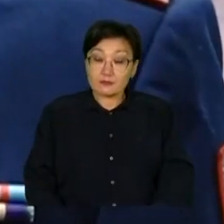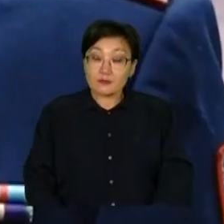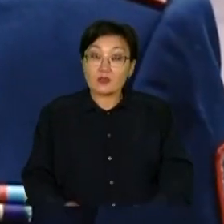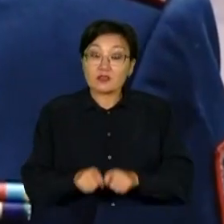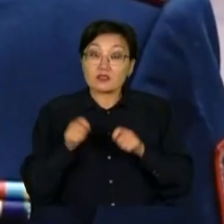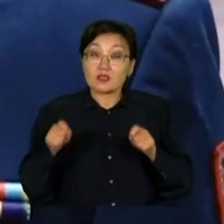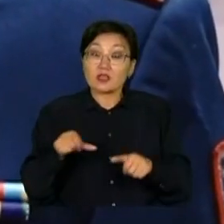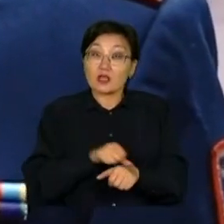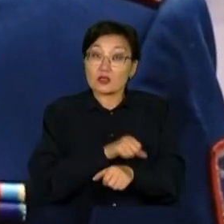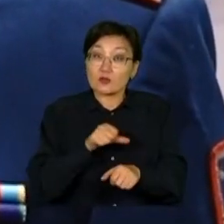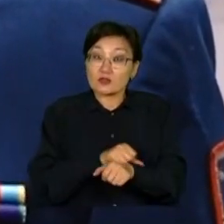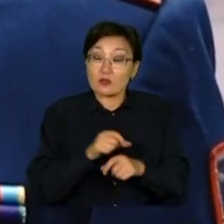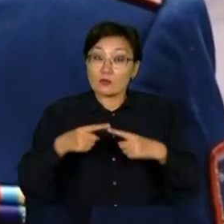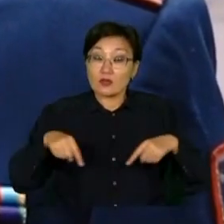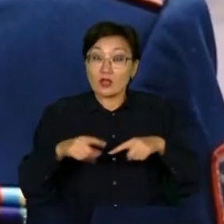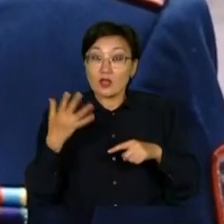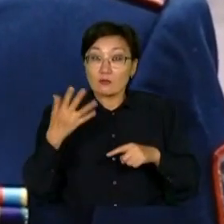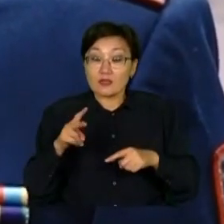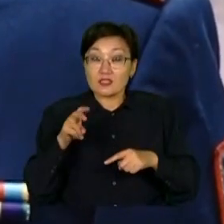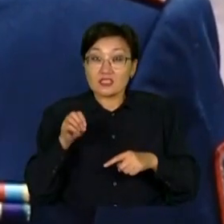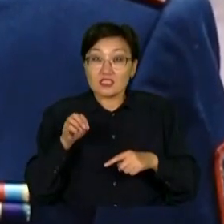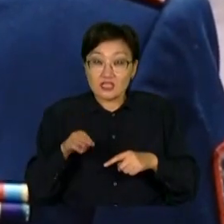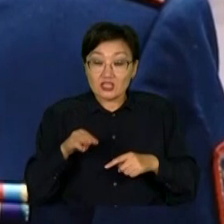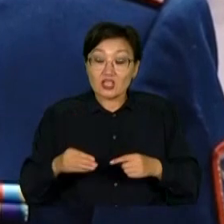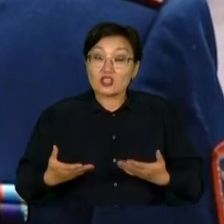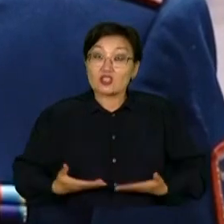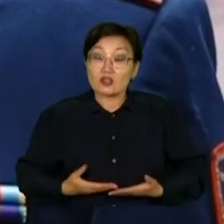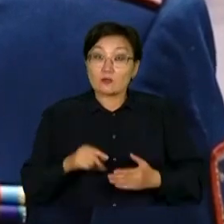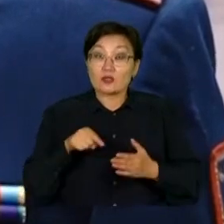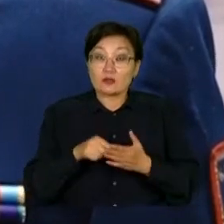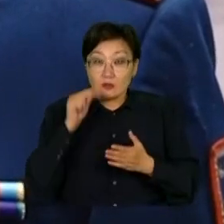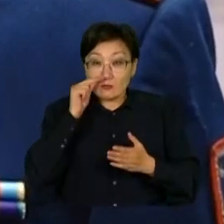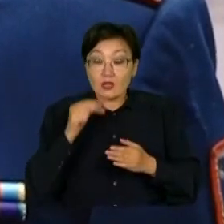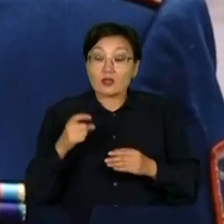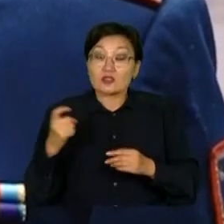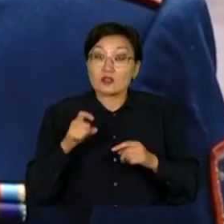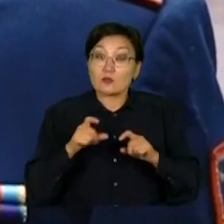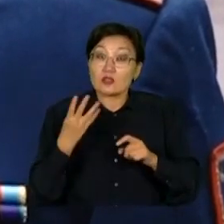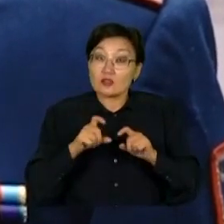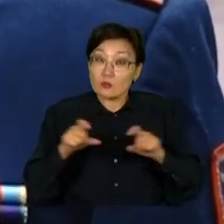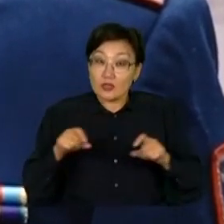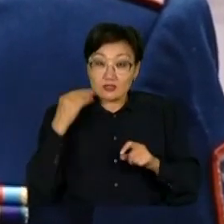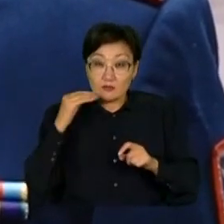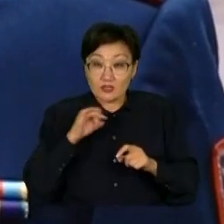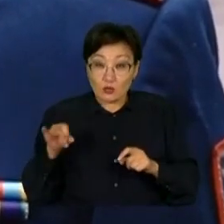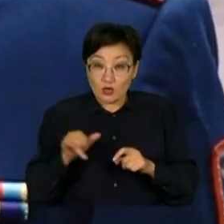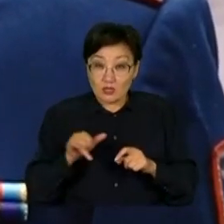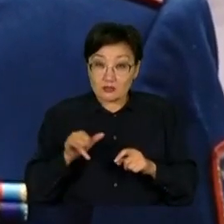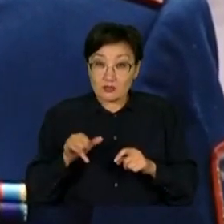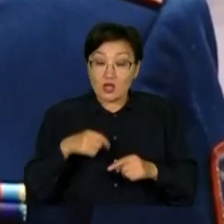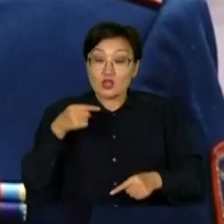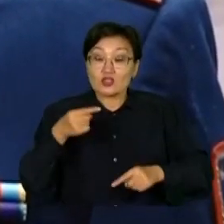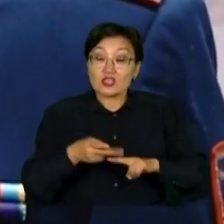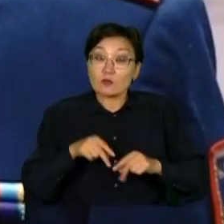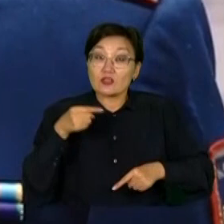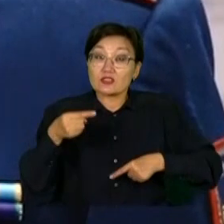Организовал наркотрафик 50-летний житель Шымкента, владелец 4 магазинов в Актобе и Уральске, через